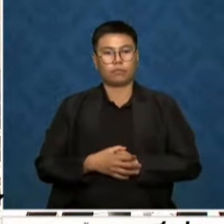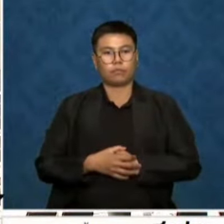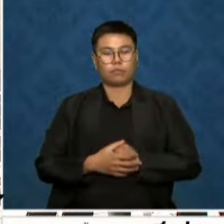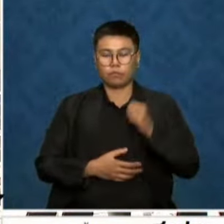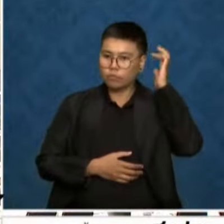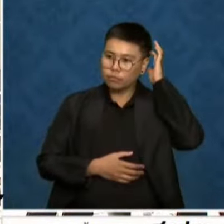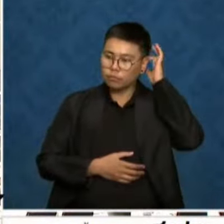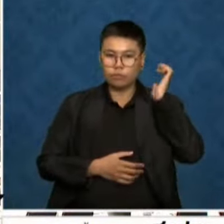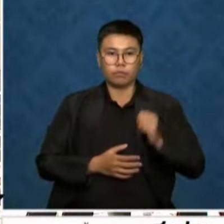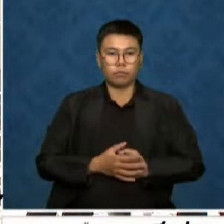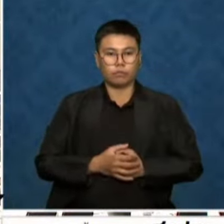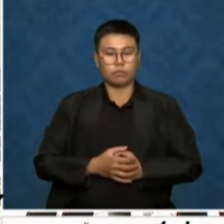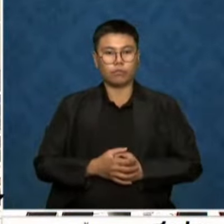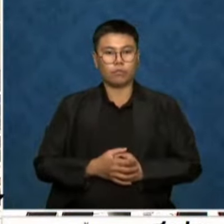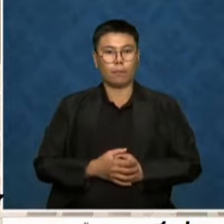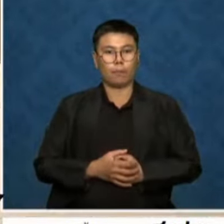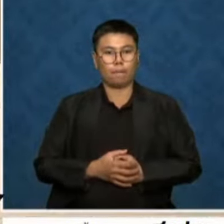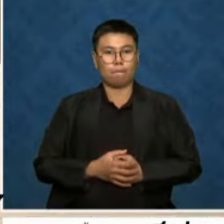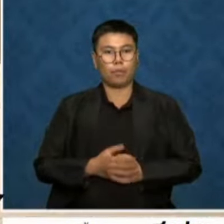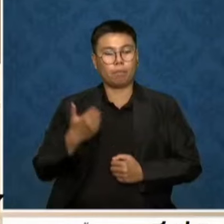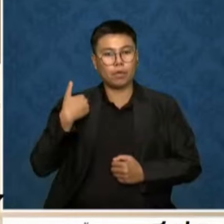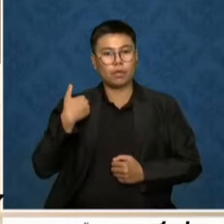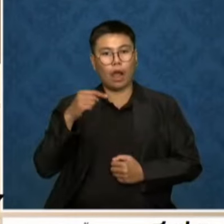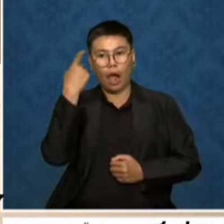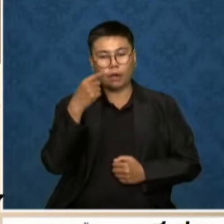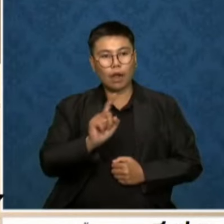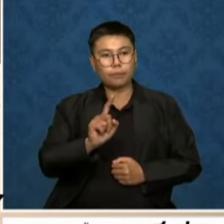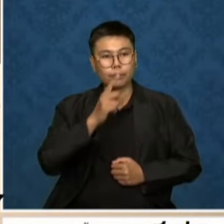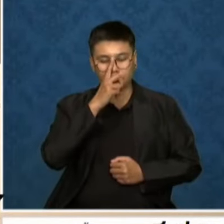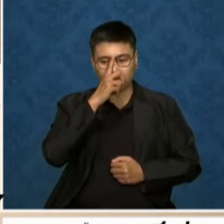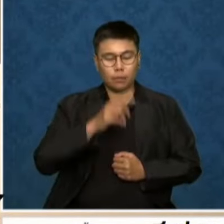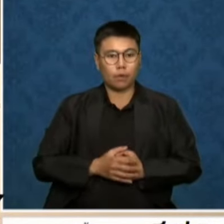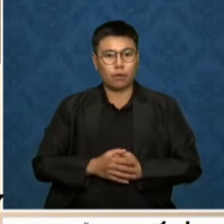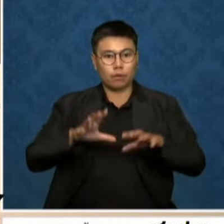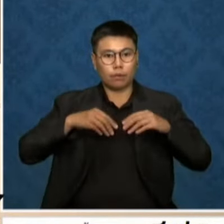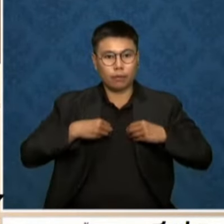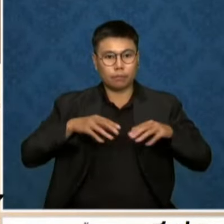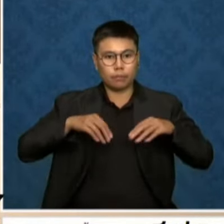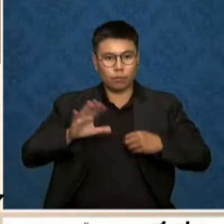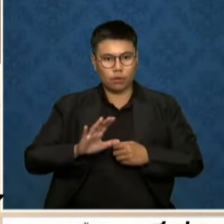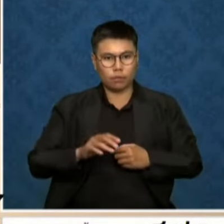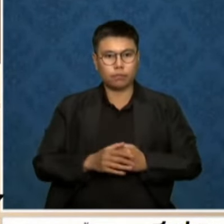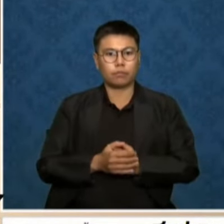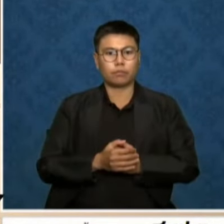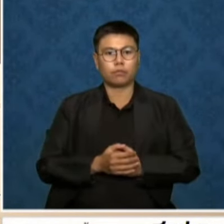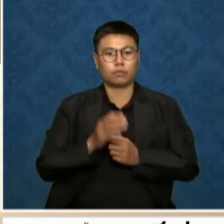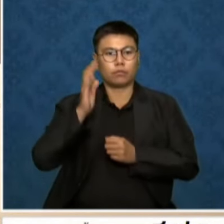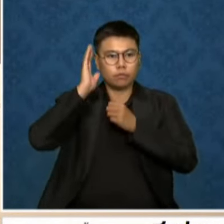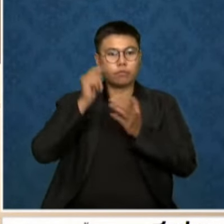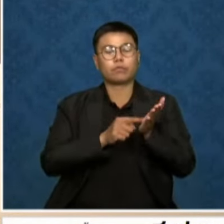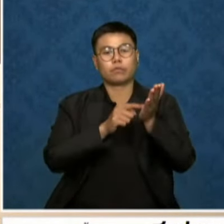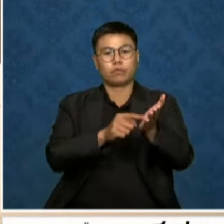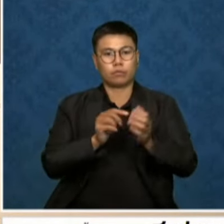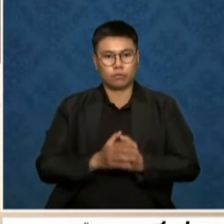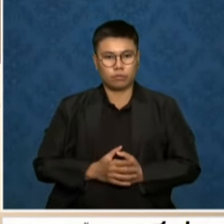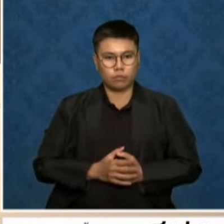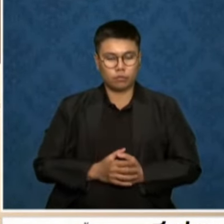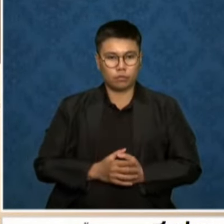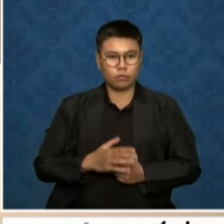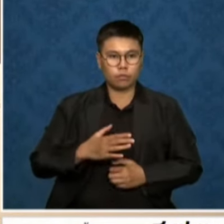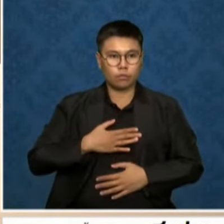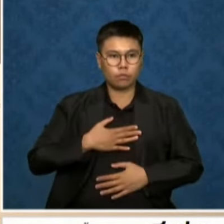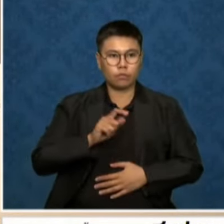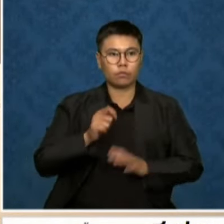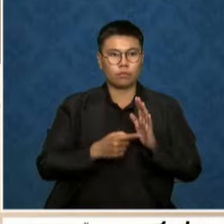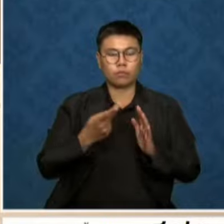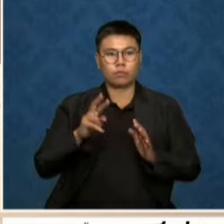คืออย่างนี้นะครับมีท่านใดเห็นด้วยหรือไม่เห็นด้วยกับข้อสังเกตครับเชิญเสนอครับ ครับท่านประธานครับผ